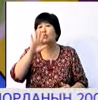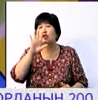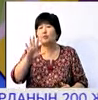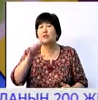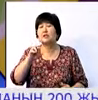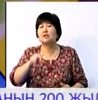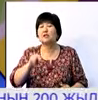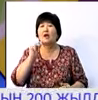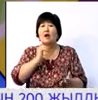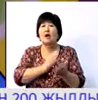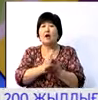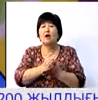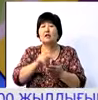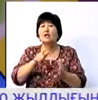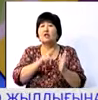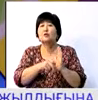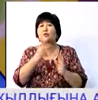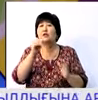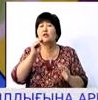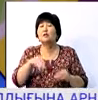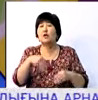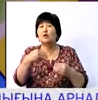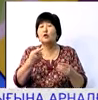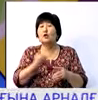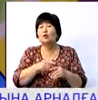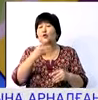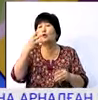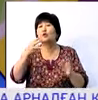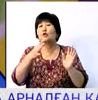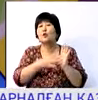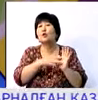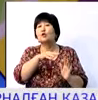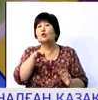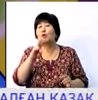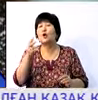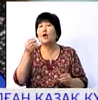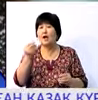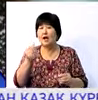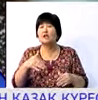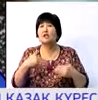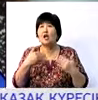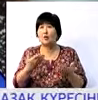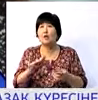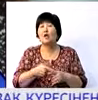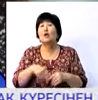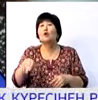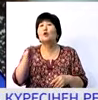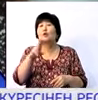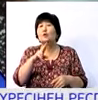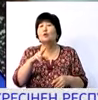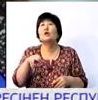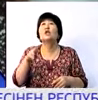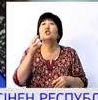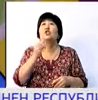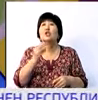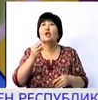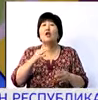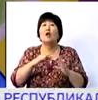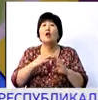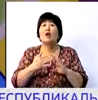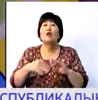ардагерлеріне 72.000 теңгеден төленіп, барлығы 39.000.000 теңге қаржы қаралды. Думан, Шиелі әлеуметтік